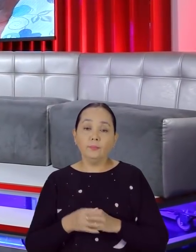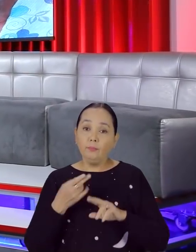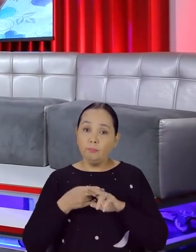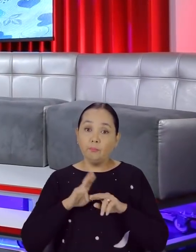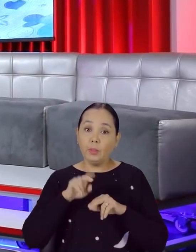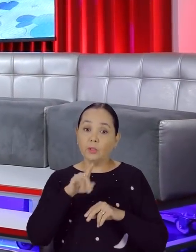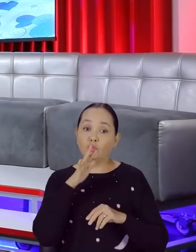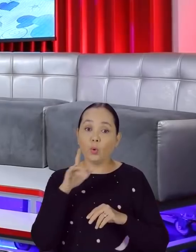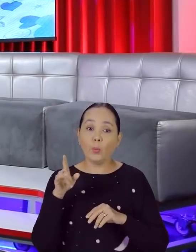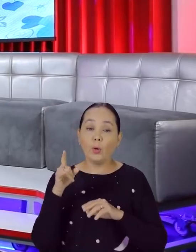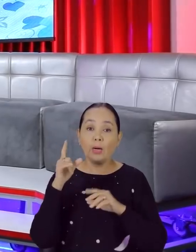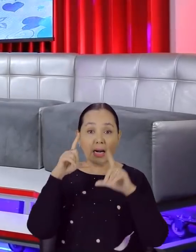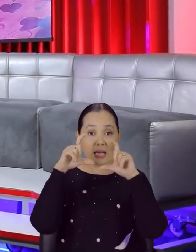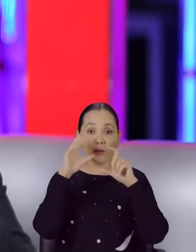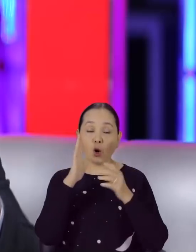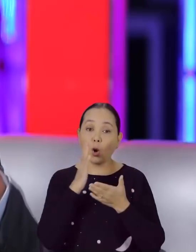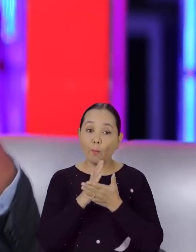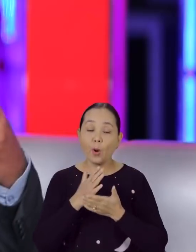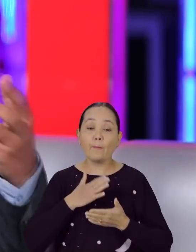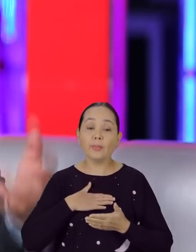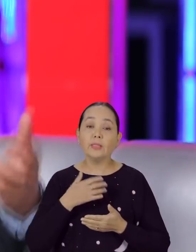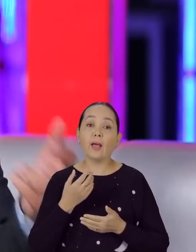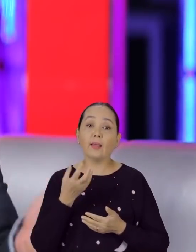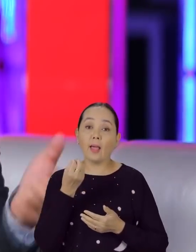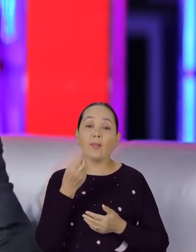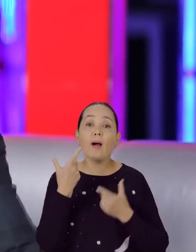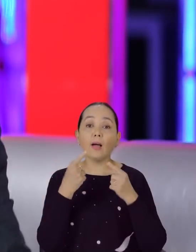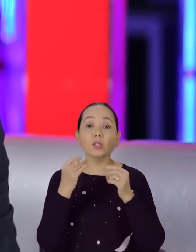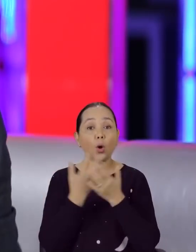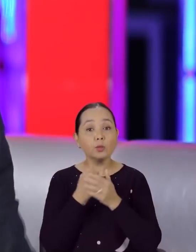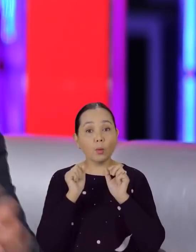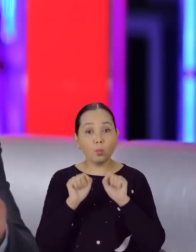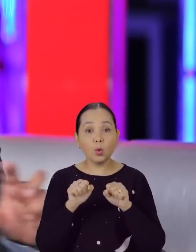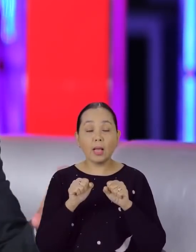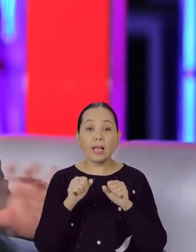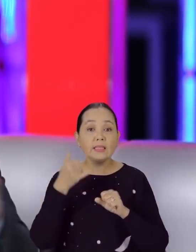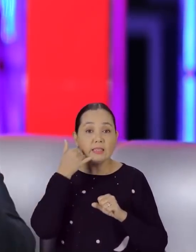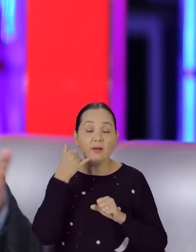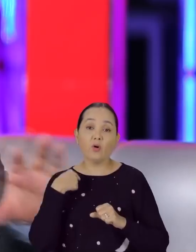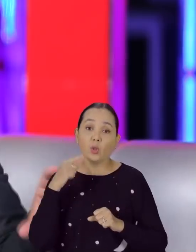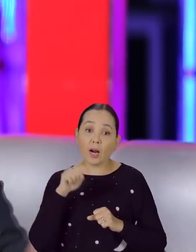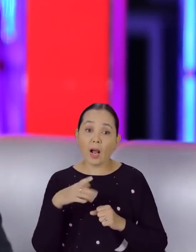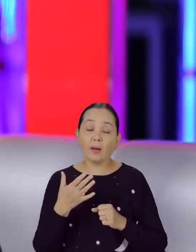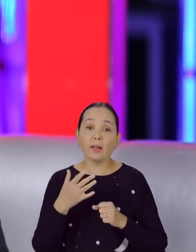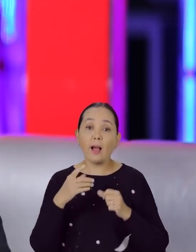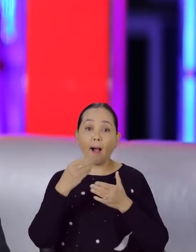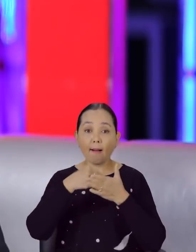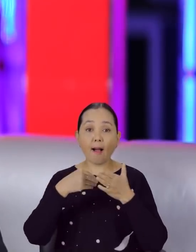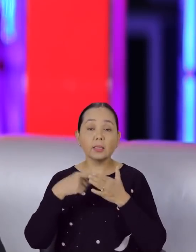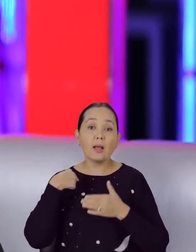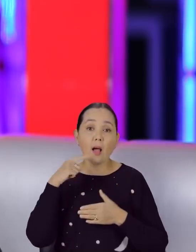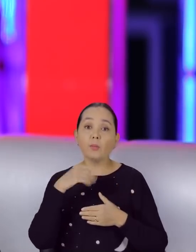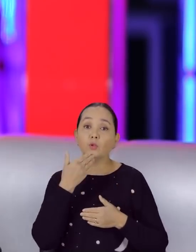Mana shu payt rasmga oladiganlar bor. Bizdan yana qayerdan topsak bo'ladi deb telefon raqamlari, karta